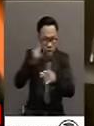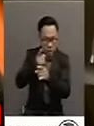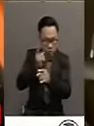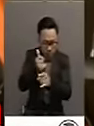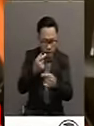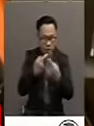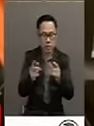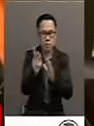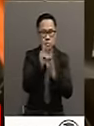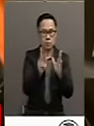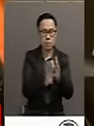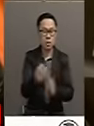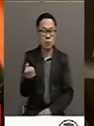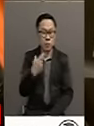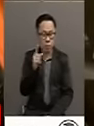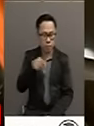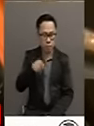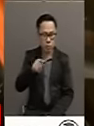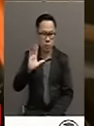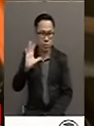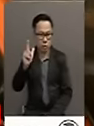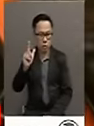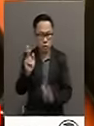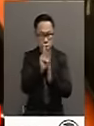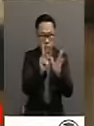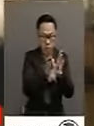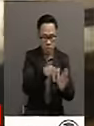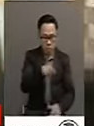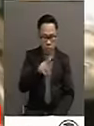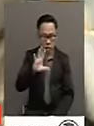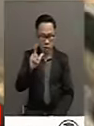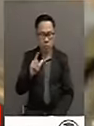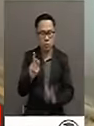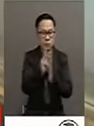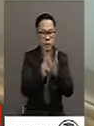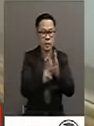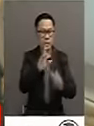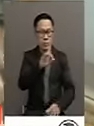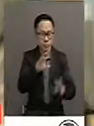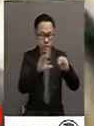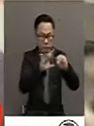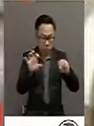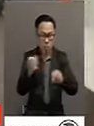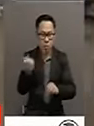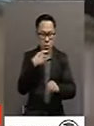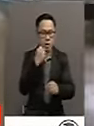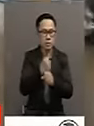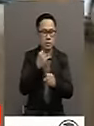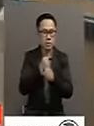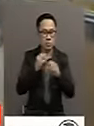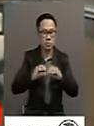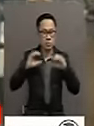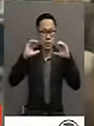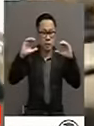ฎหมายอีกข้อหนึ่งครับตัวของปปช.กฎหมายปปช.นะฮะมาตรา100ห้ามมิให้เจ้าหน้าที่รัฐดำเนินกิจ